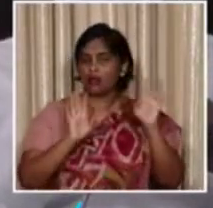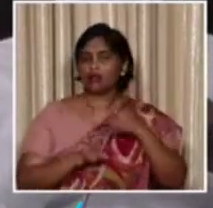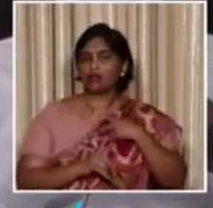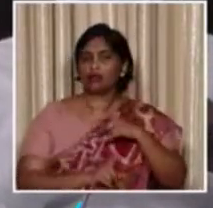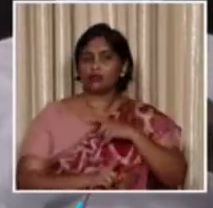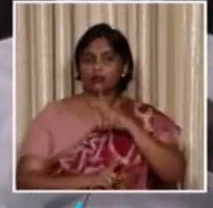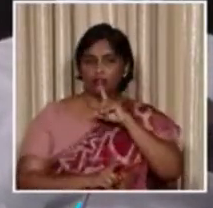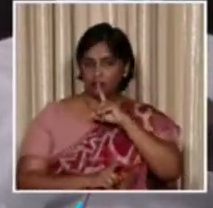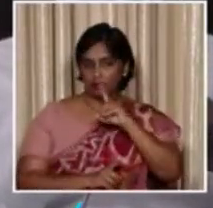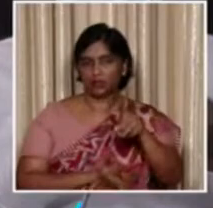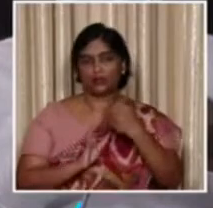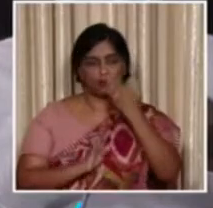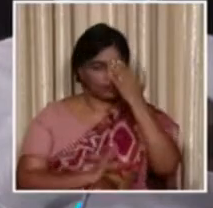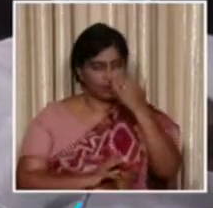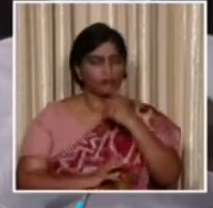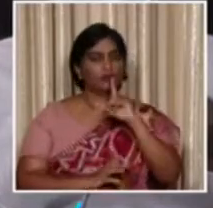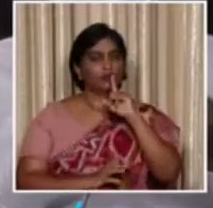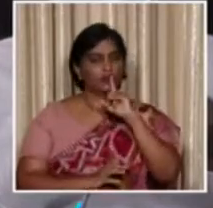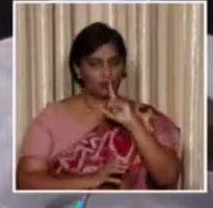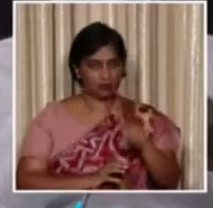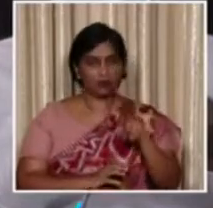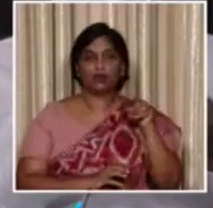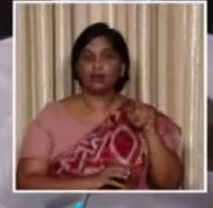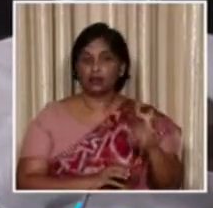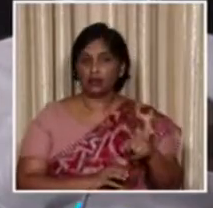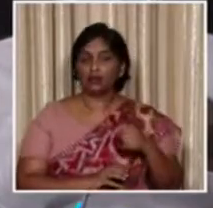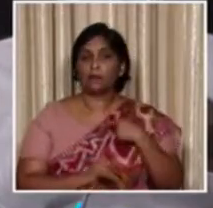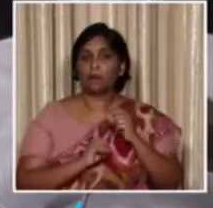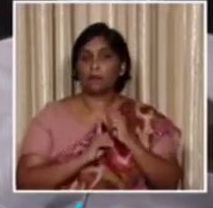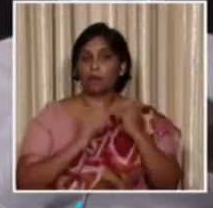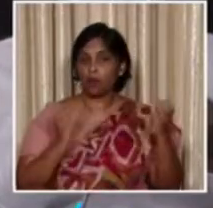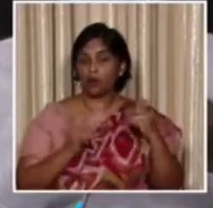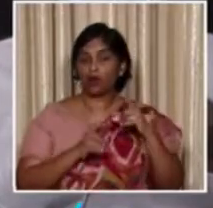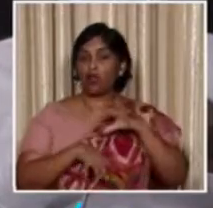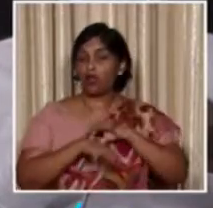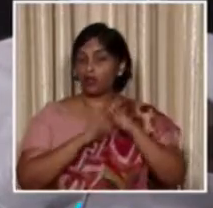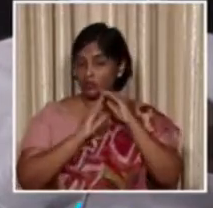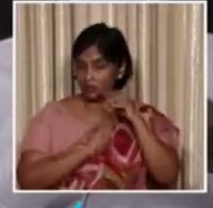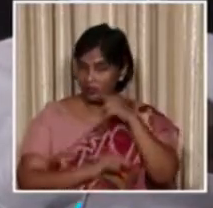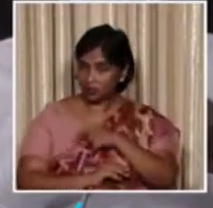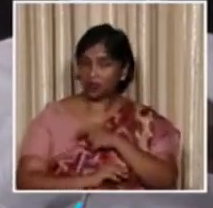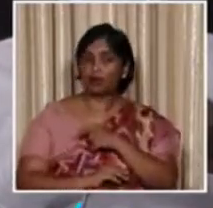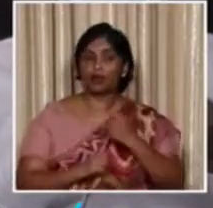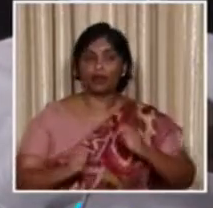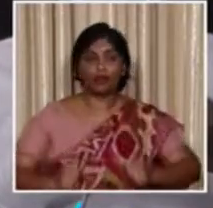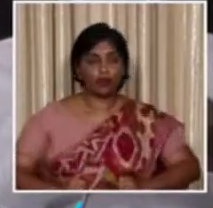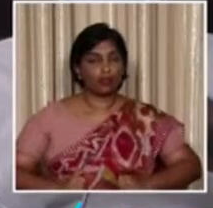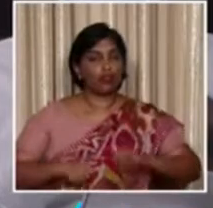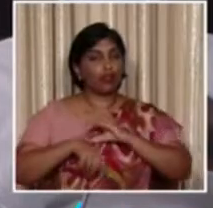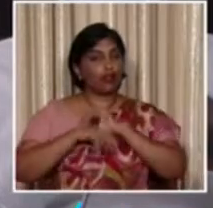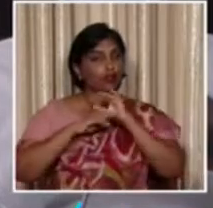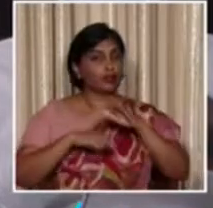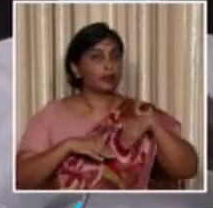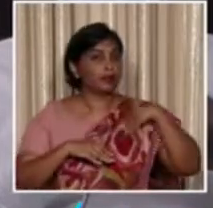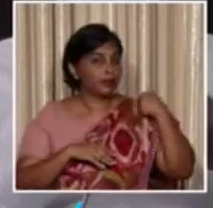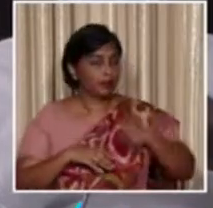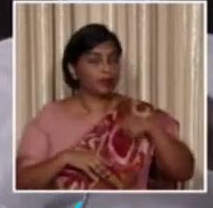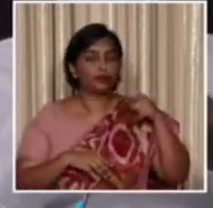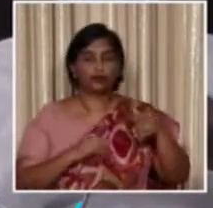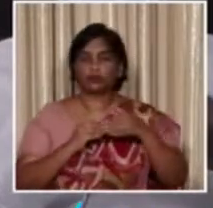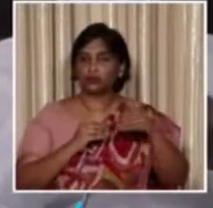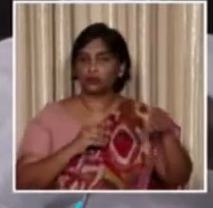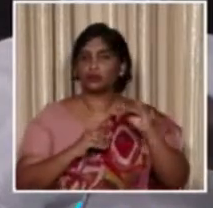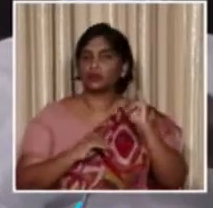කියලා මම ඉතාම කාරුණිකව ඉල්ලා සිටිනවා. දැන් මගේ පොළොන්නරුව රෝහලෙත් වකුගඩු රෝහලෙත් ප්‍රධාන වශයෙන්ම ඇති වෙලා